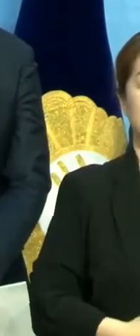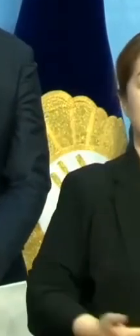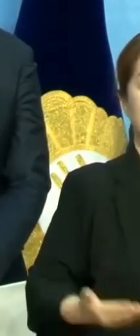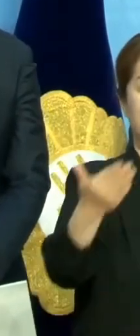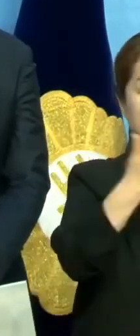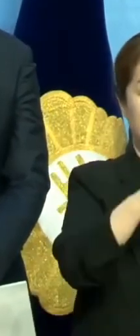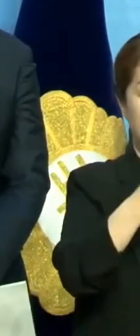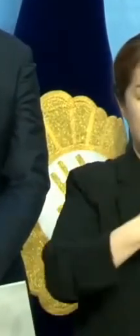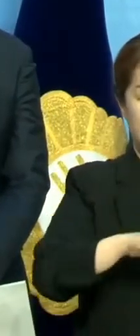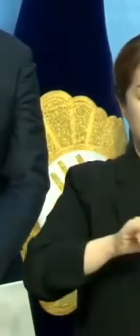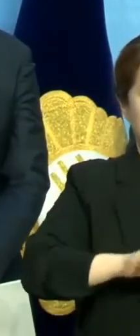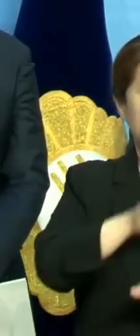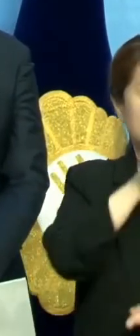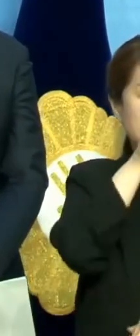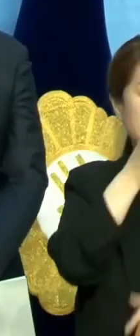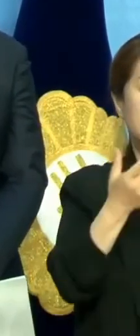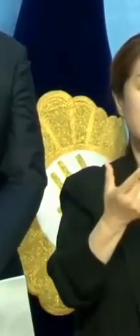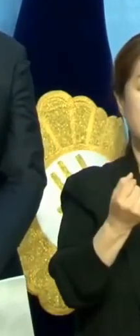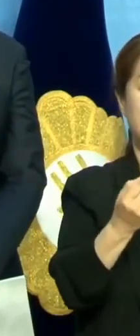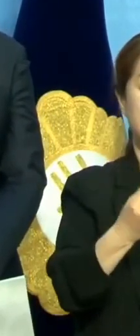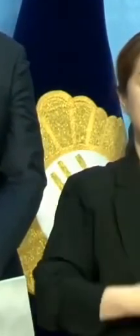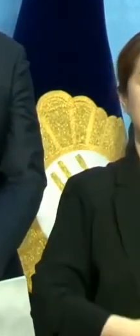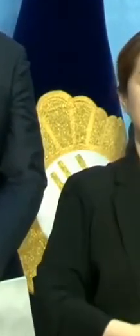여러분들도 다 자식이 있지 않습니까?